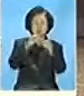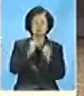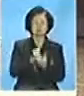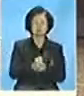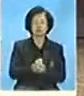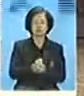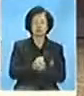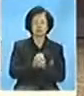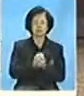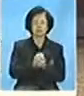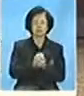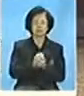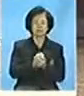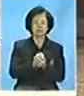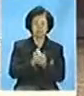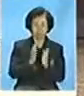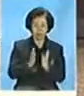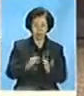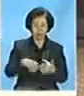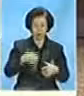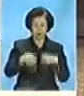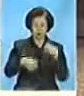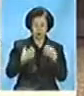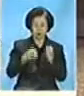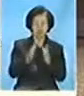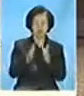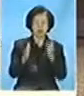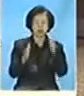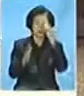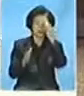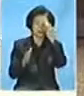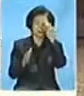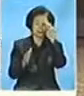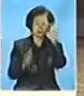ที่เดือดร้อนไปเป็นจำนวนมากนะครับ